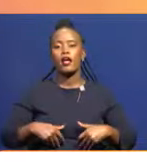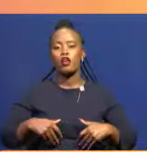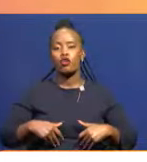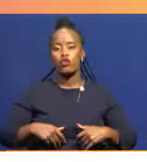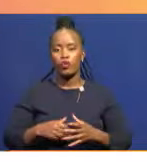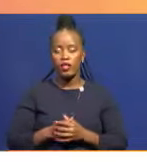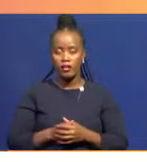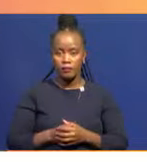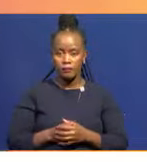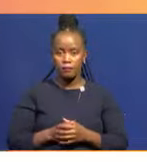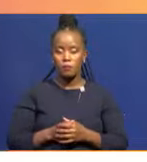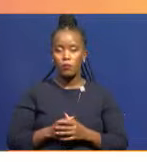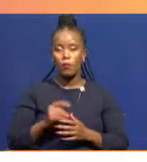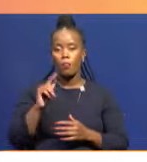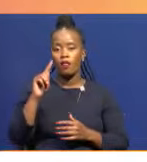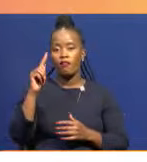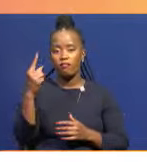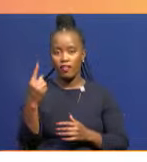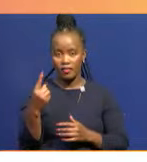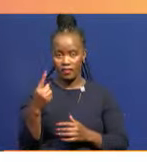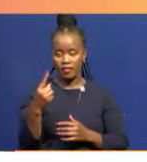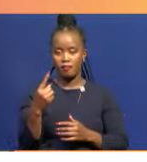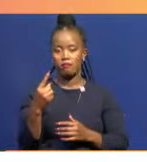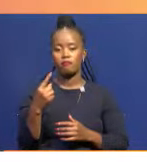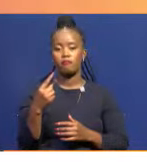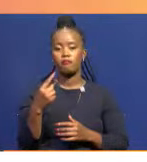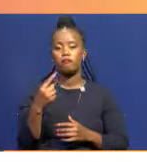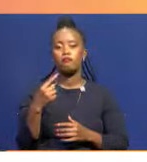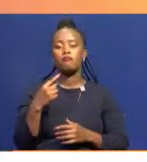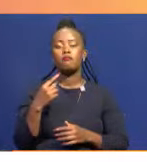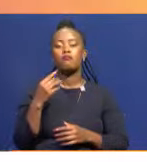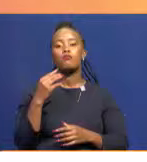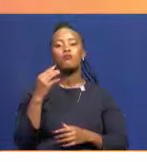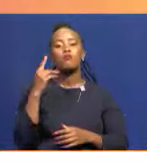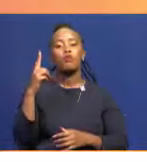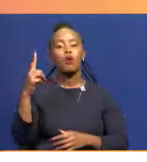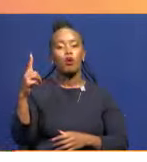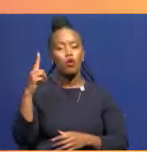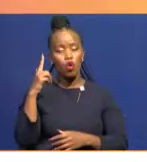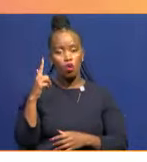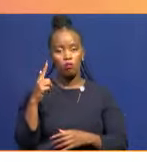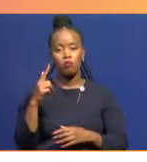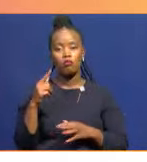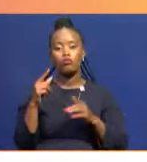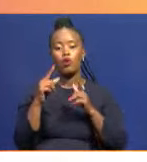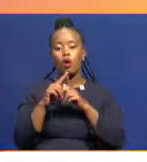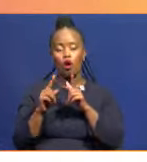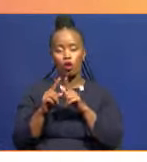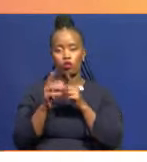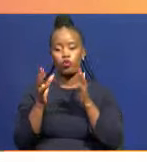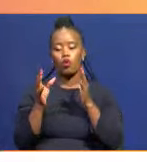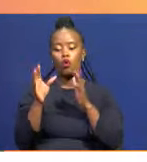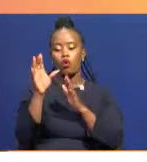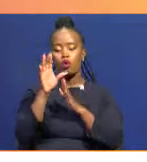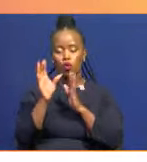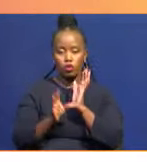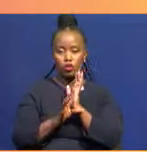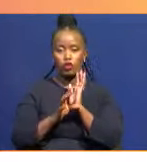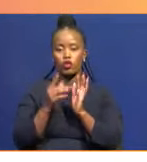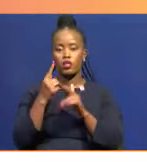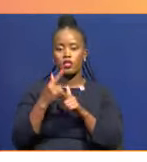Kwanza our supreme law ama sheria hii katiba ya mwaka wa